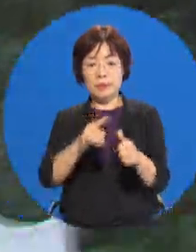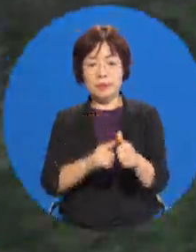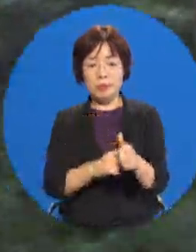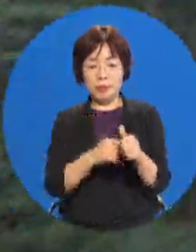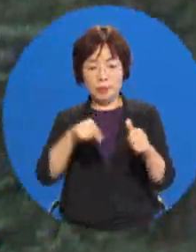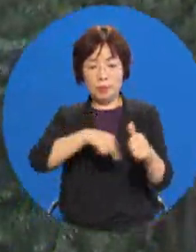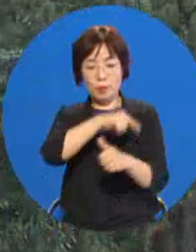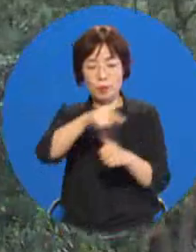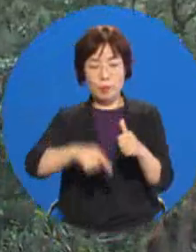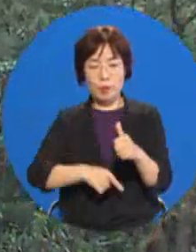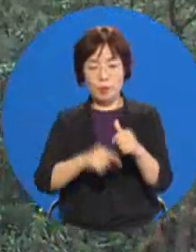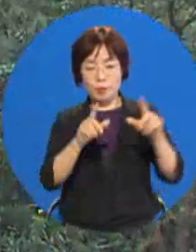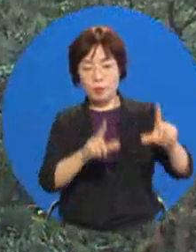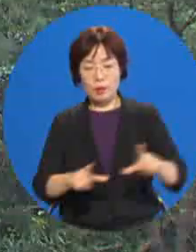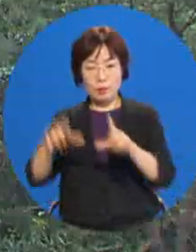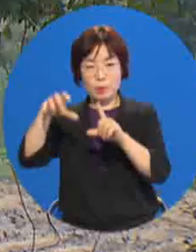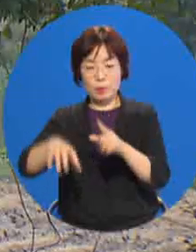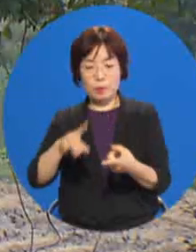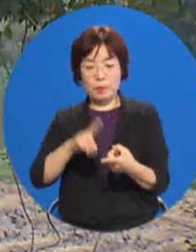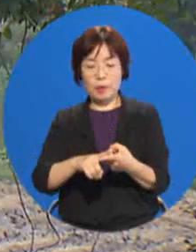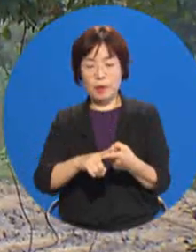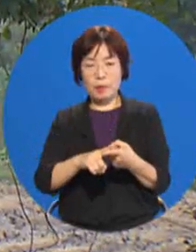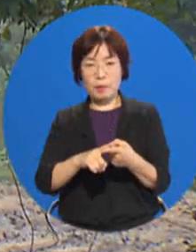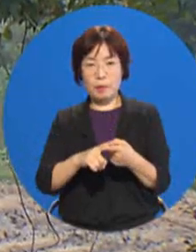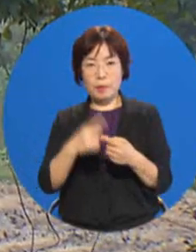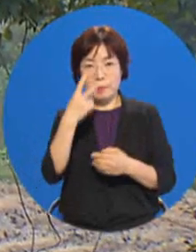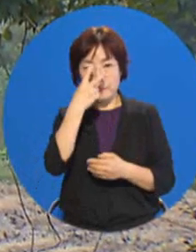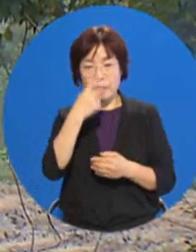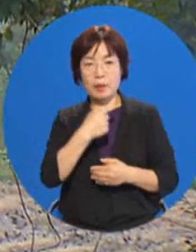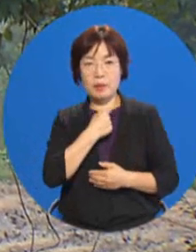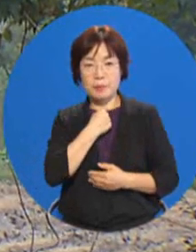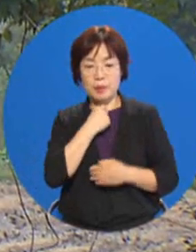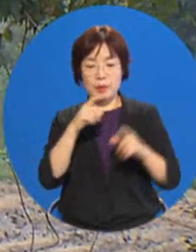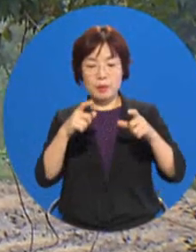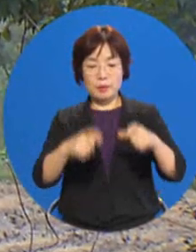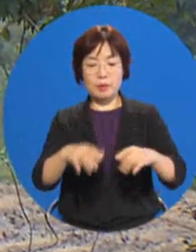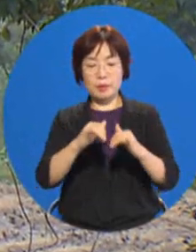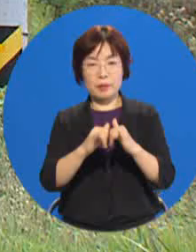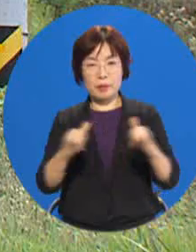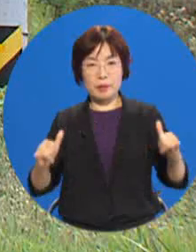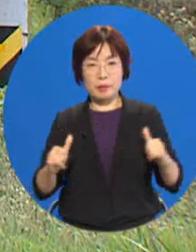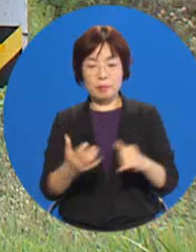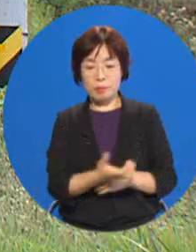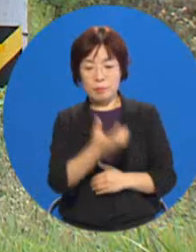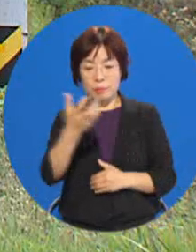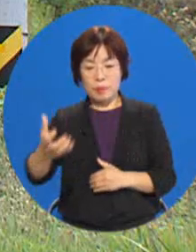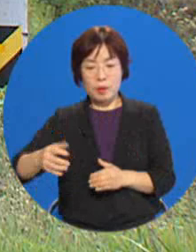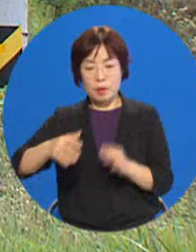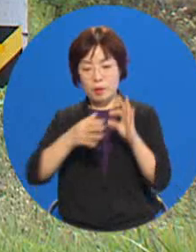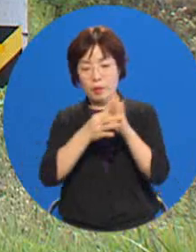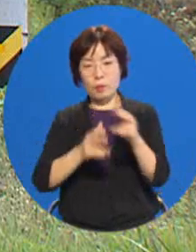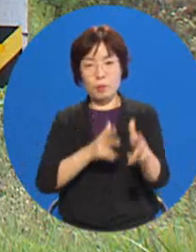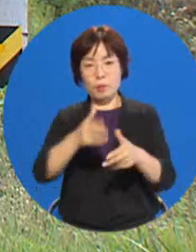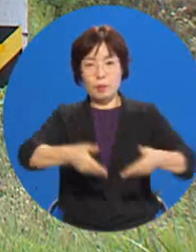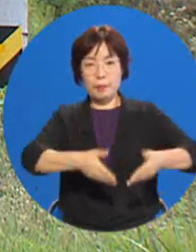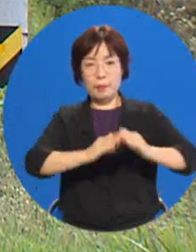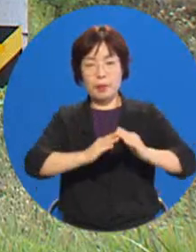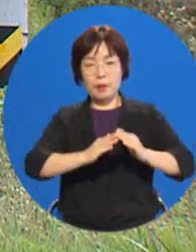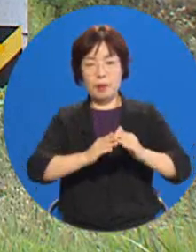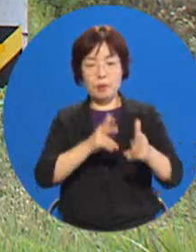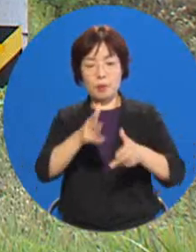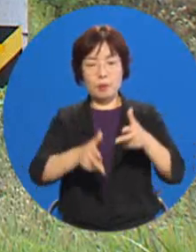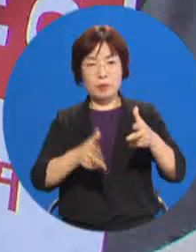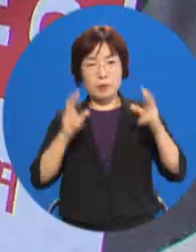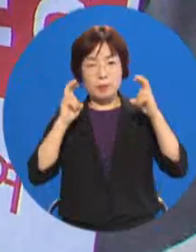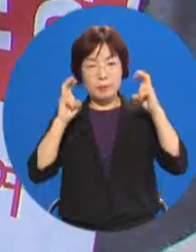자연환경을 간직한 삶의 터전을 지키겠다는 마을 주민들, 그리고 사업 부지까지 옮겨가며 추진 의지를 보이고 있는 레미콘 공장